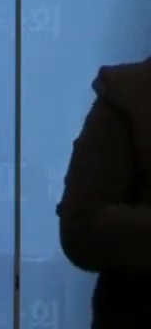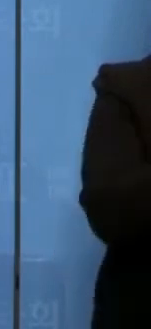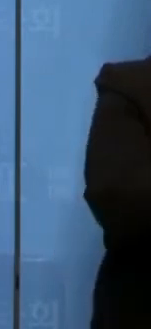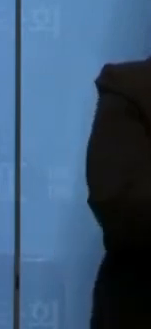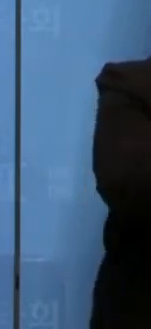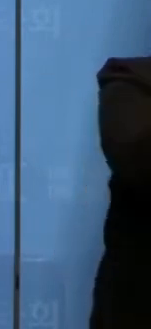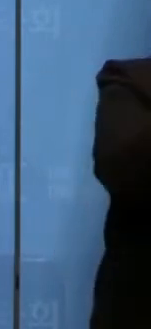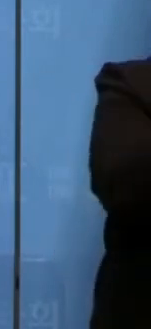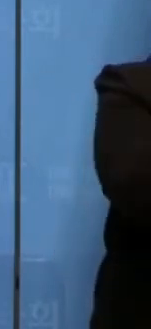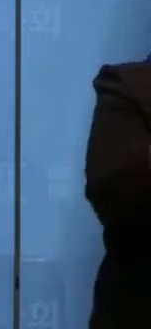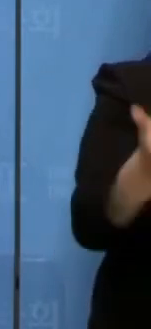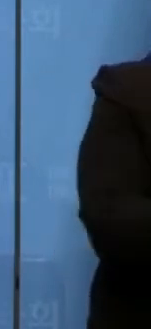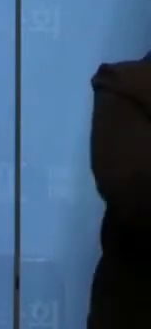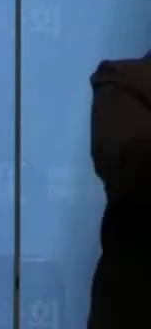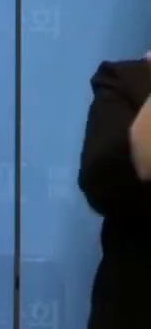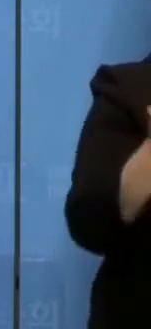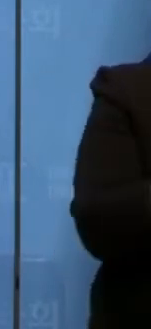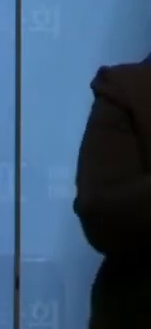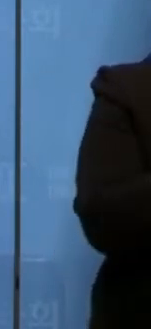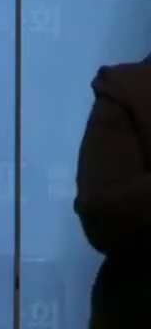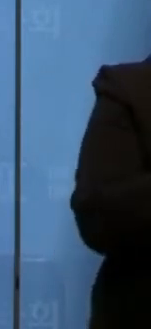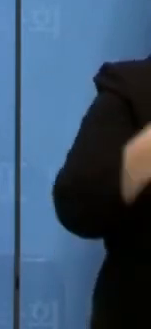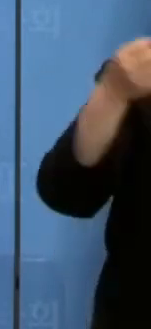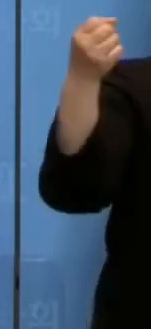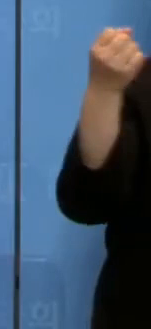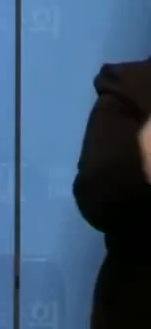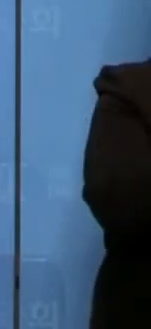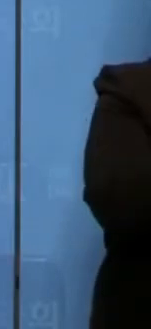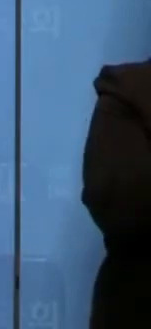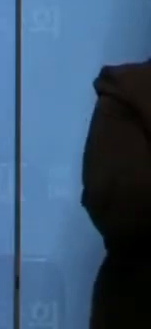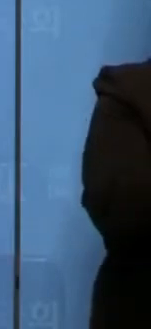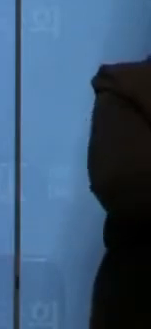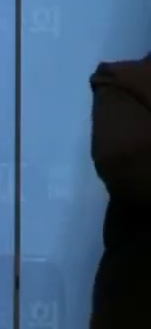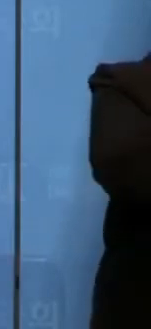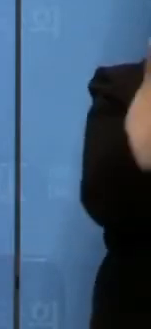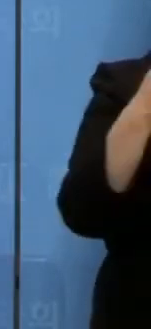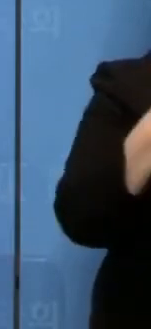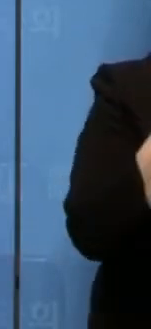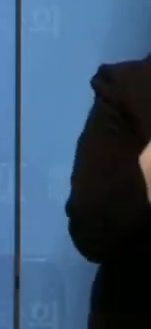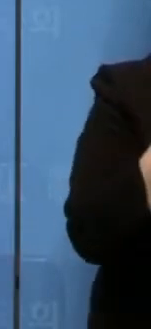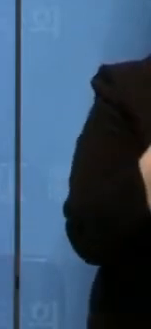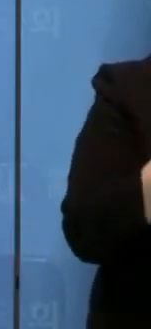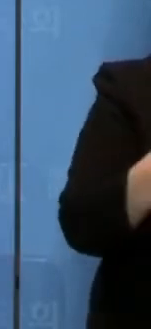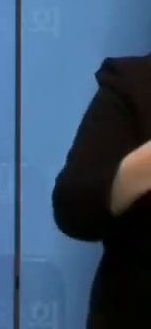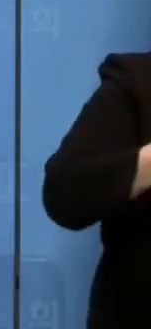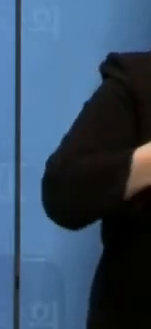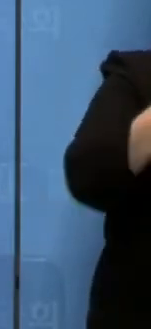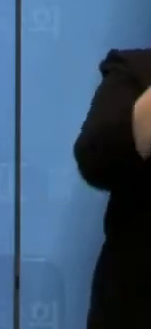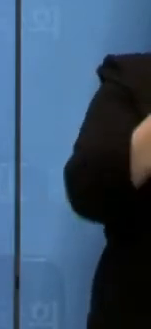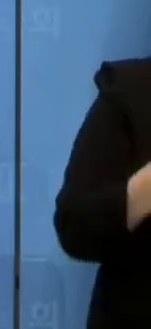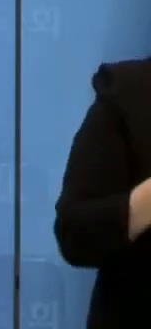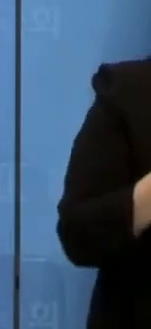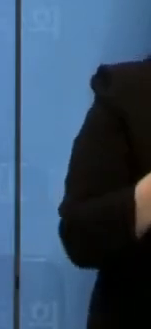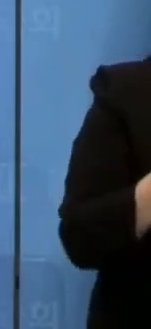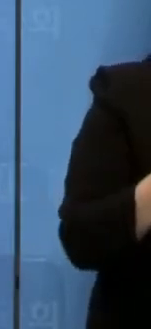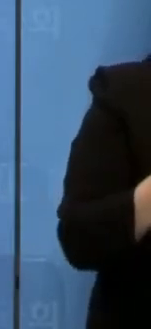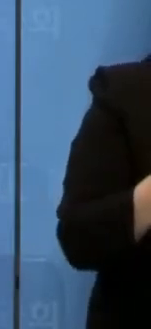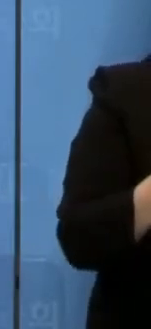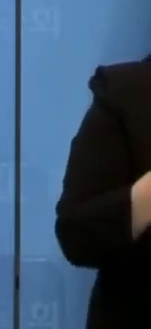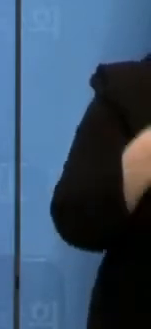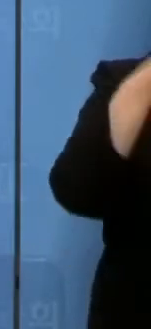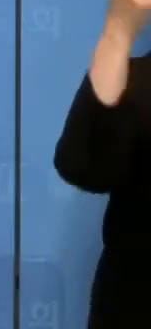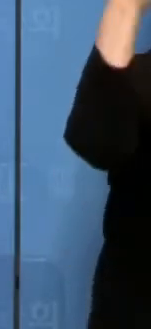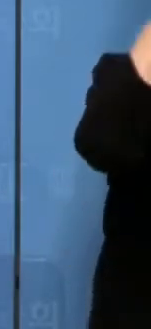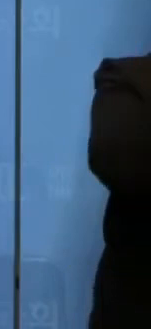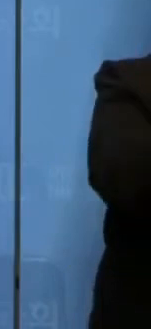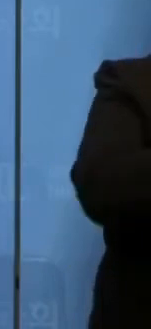존경하는 국민 여러분, 다시 한번 부족한 제게 보내주신 성원에 머리 숙여 감사드립니다.